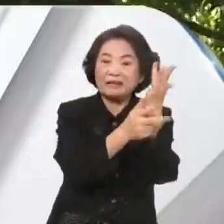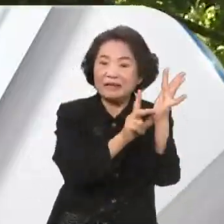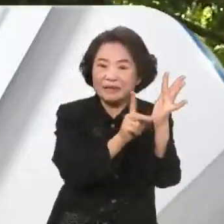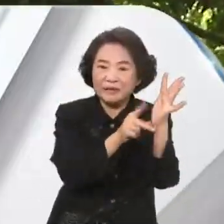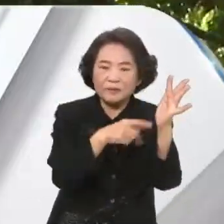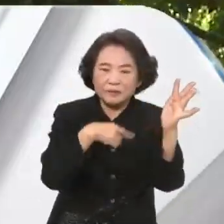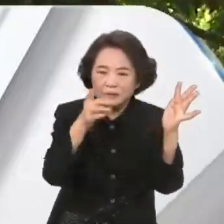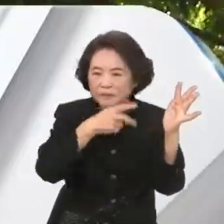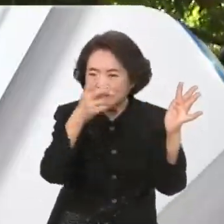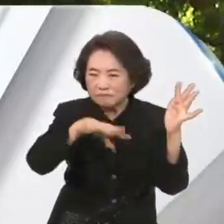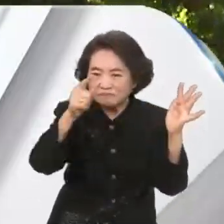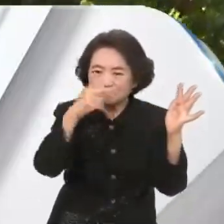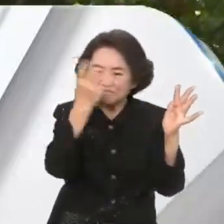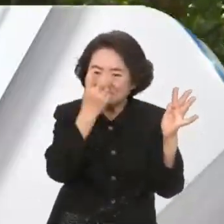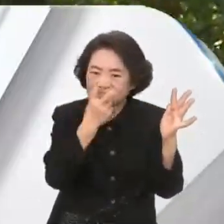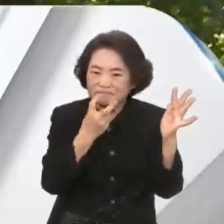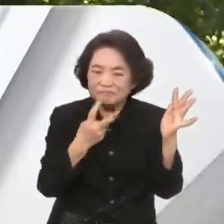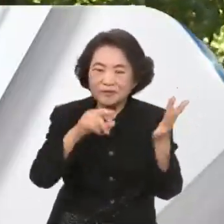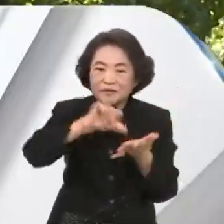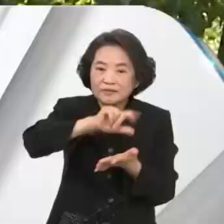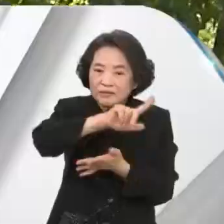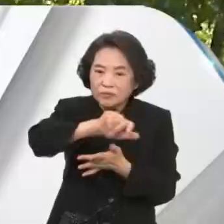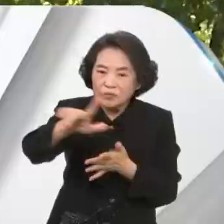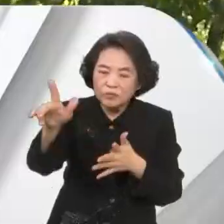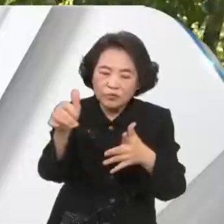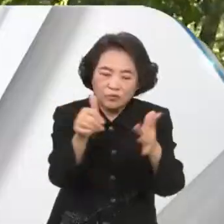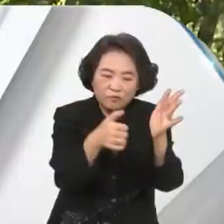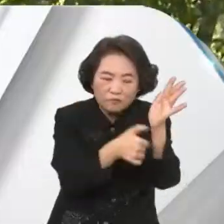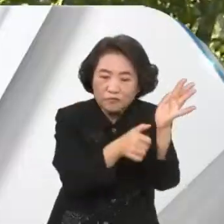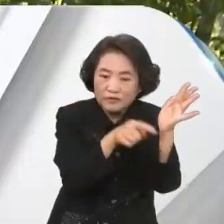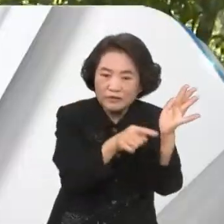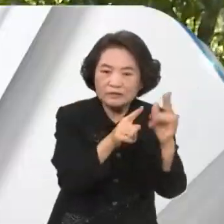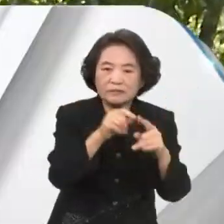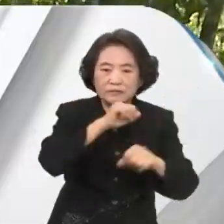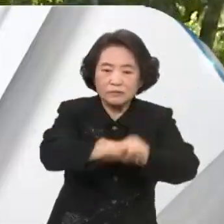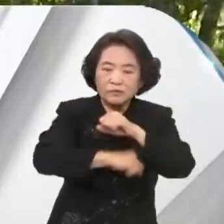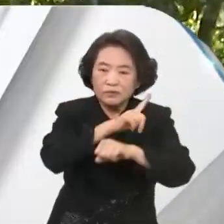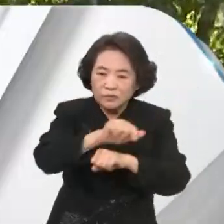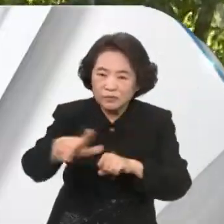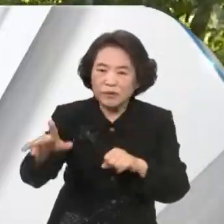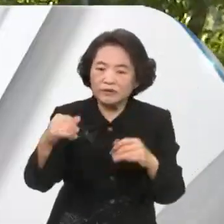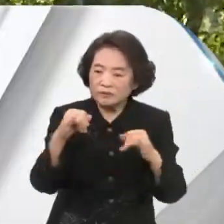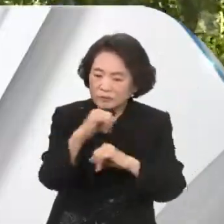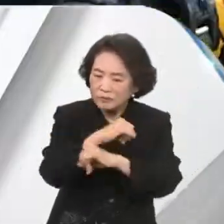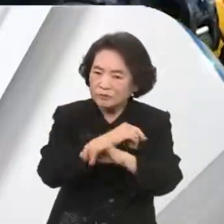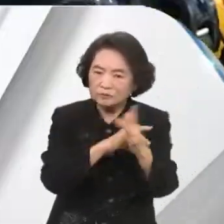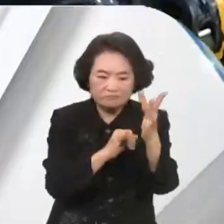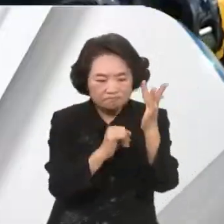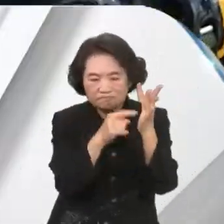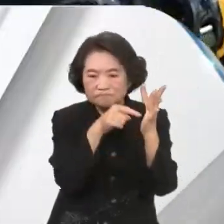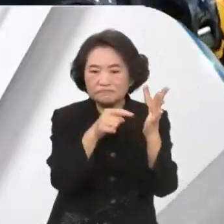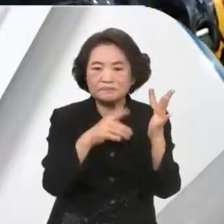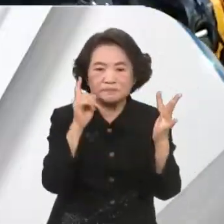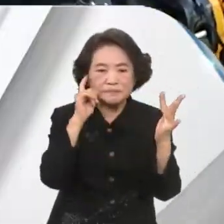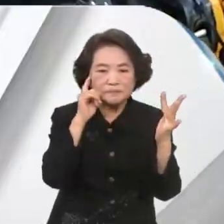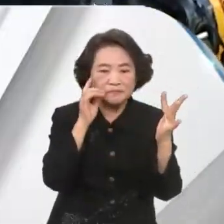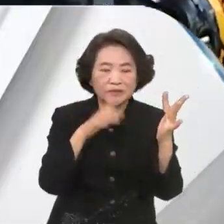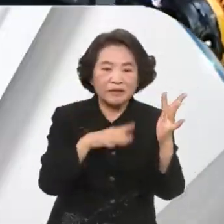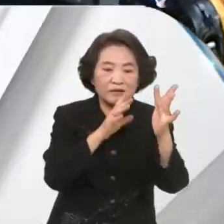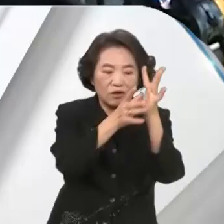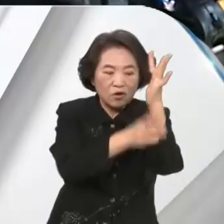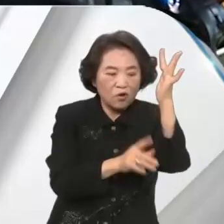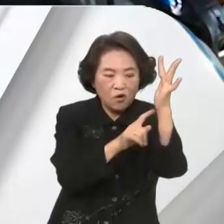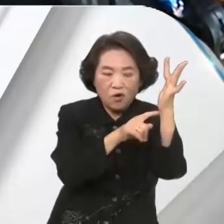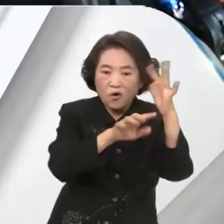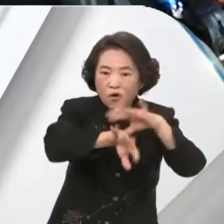要先找一些像附生植物啊，或是有什么动物、昆虫什么之类的，或是一些像什么树洞啊，一些